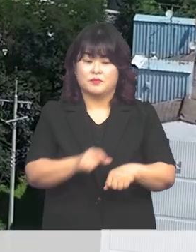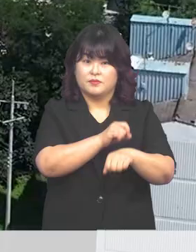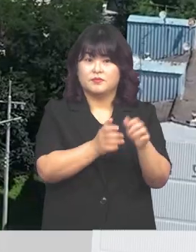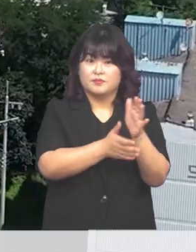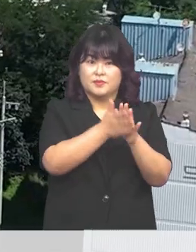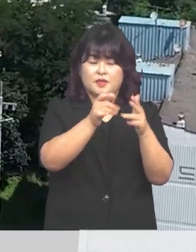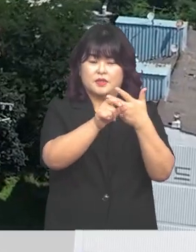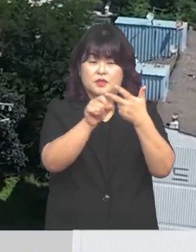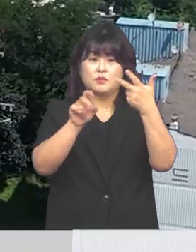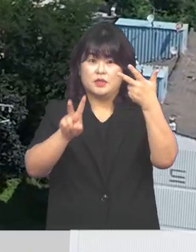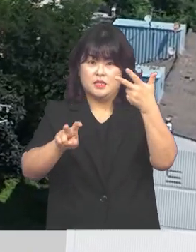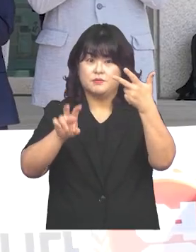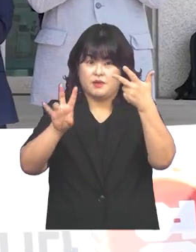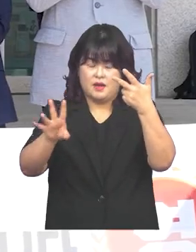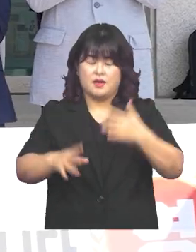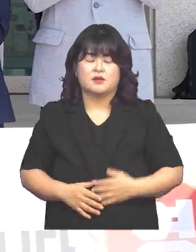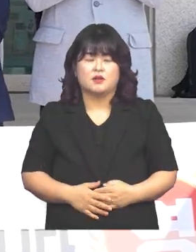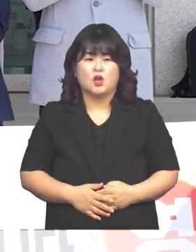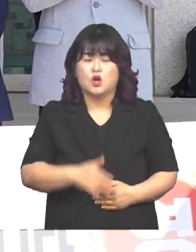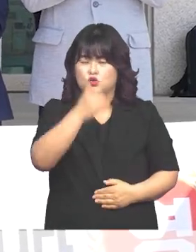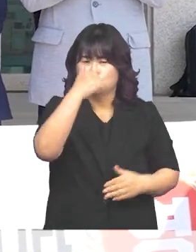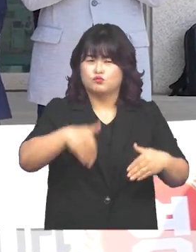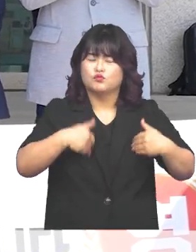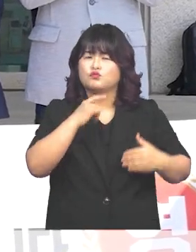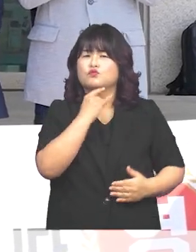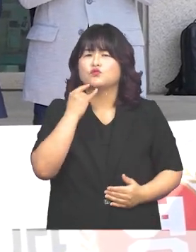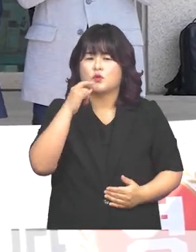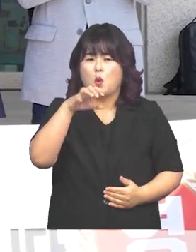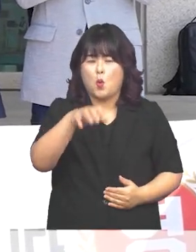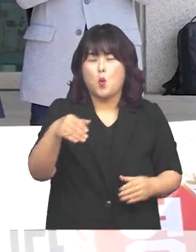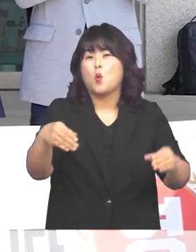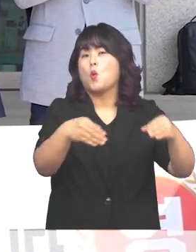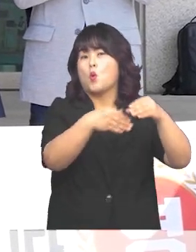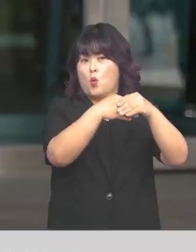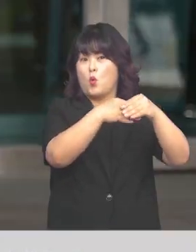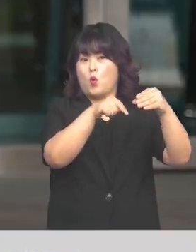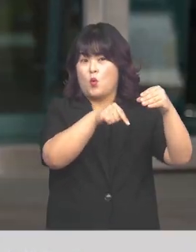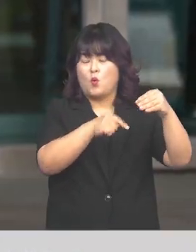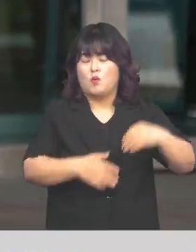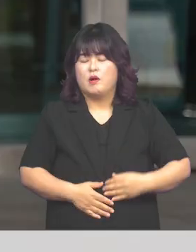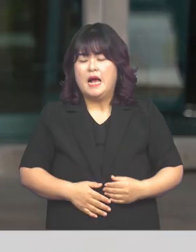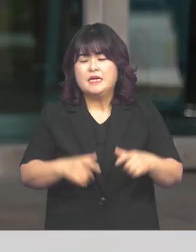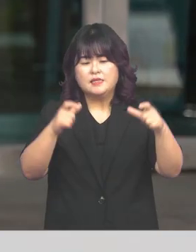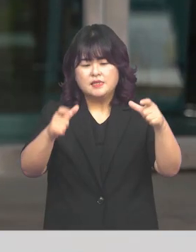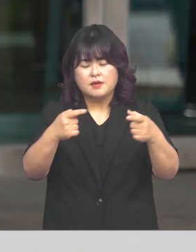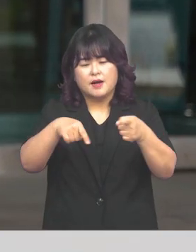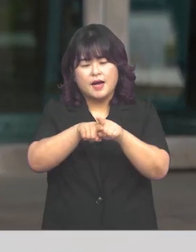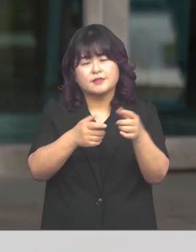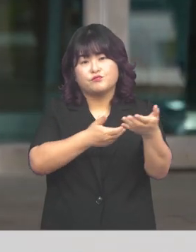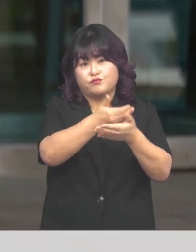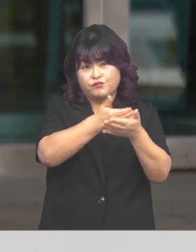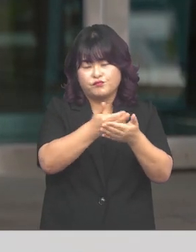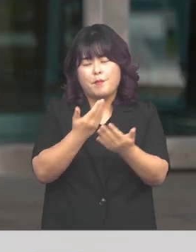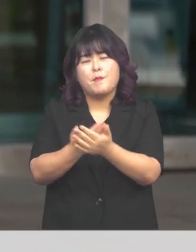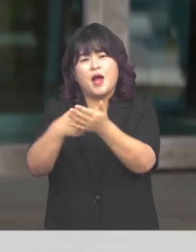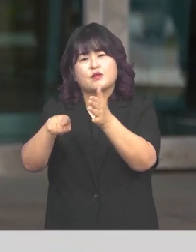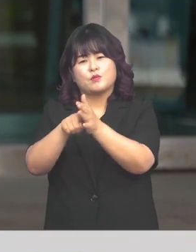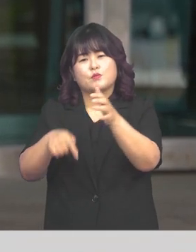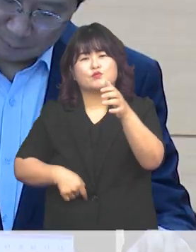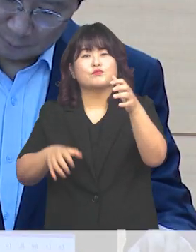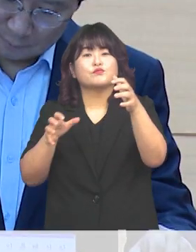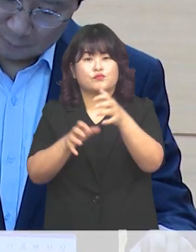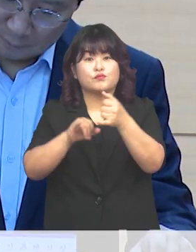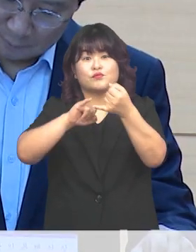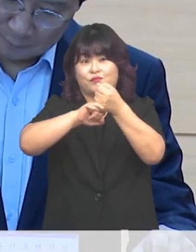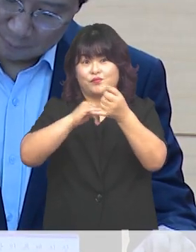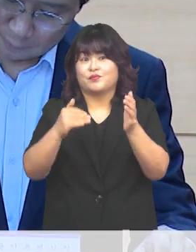용인 특례시는 지난 24일 충청북도 괴산군과 자매 결연을 맺고 지역 간 교류와 상생 발전을 위해 협력하기로